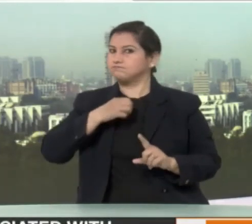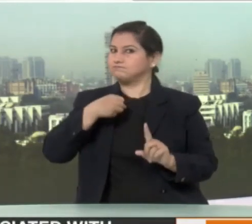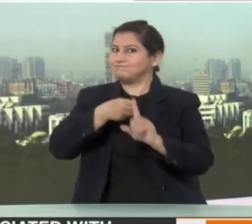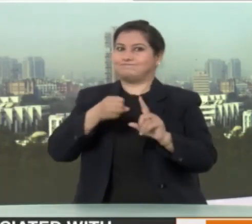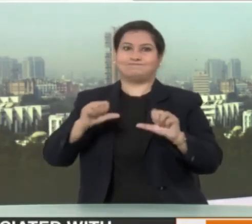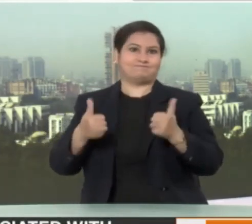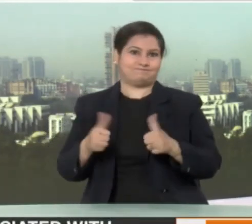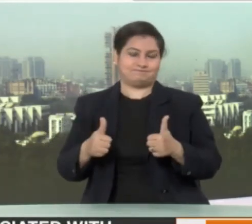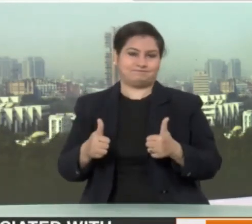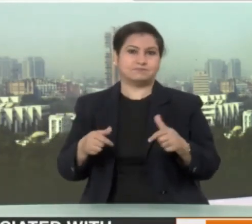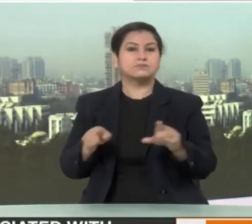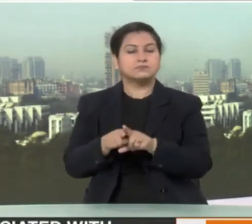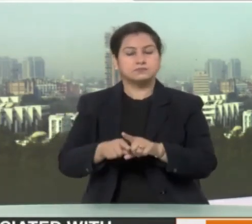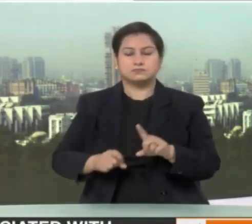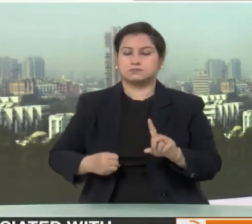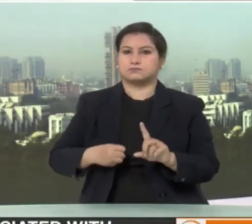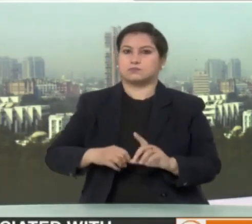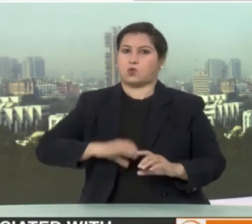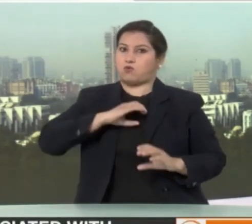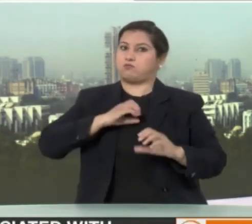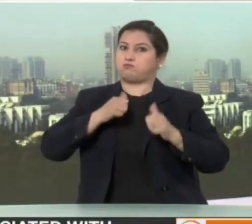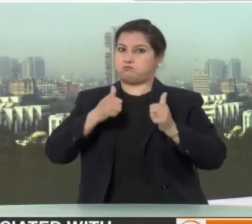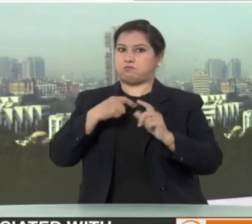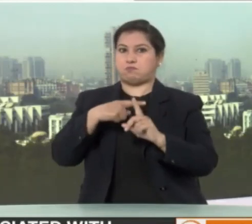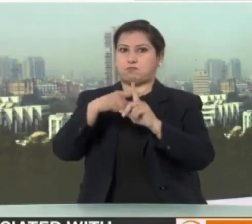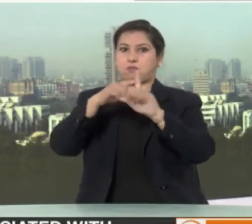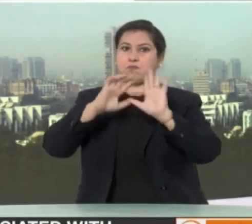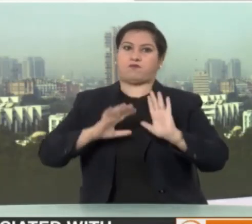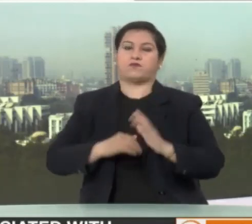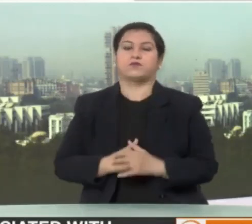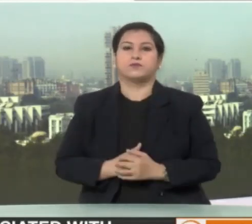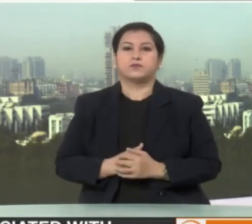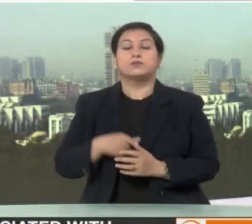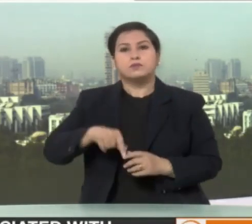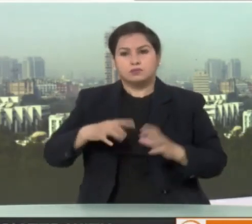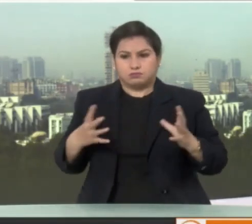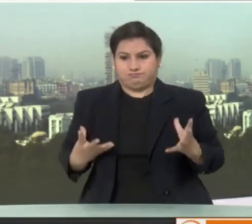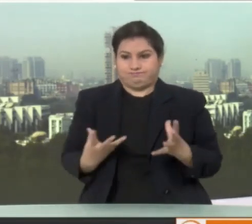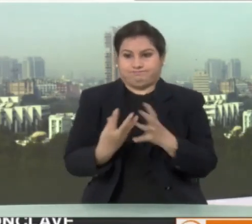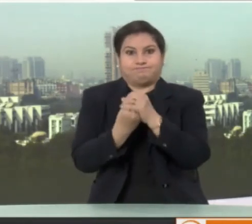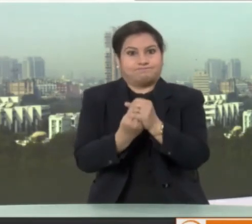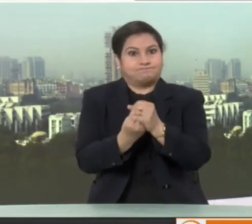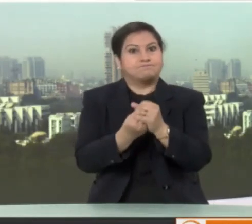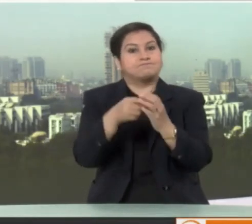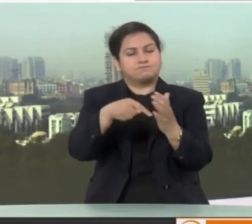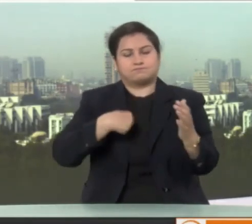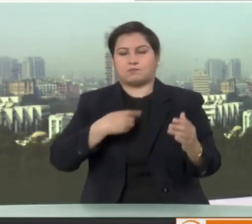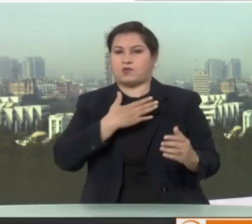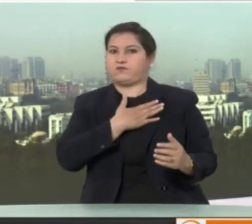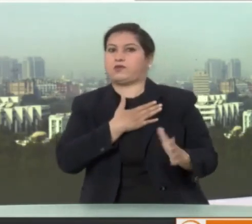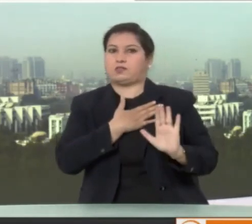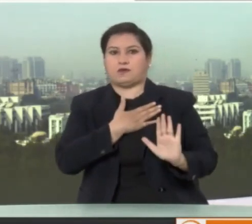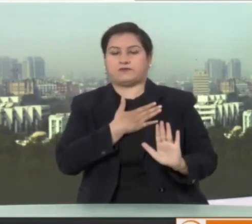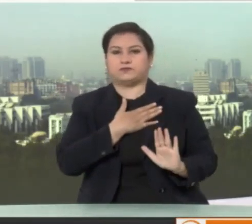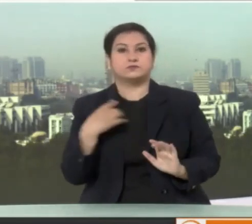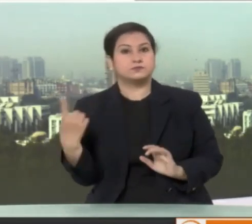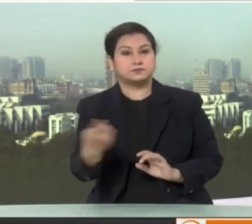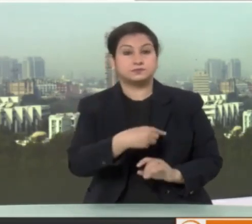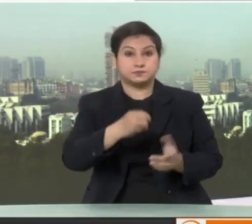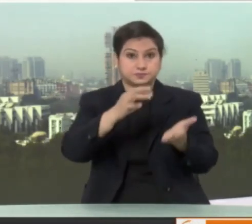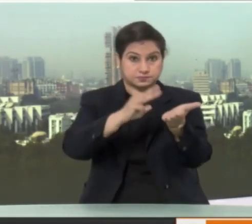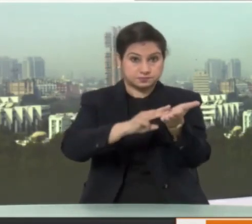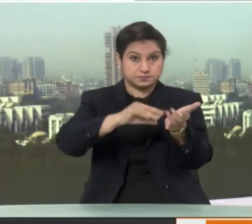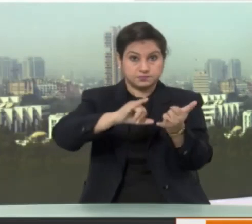कर सकते, उस पर कोई प्रतिकूल प्रभाव नहीं डाल सकते। एक कलेक्टिव इफर्ट के माध्यम से मुझे यकीन है कि